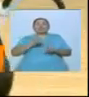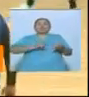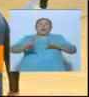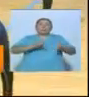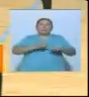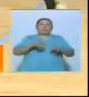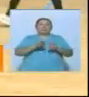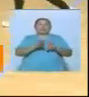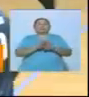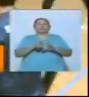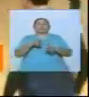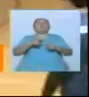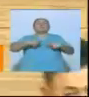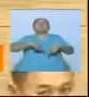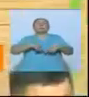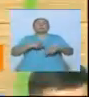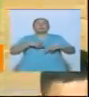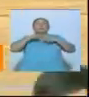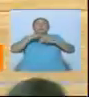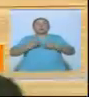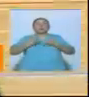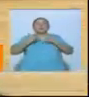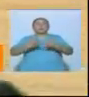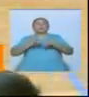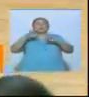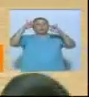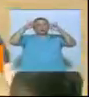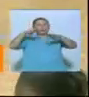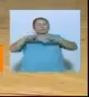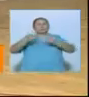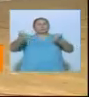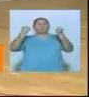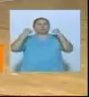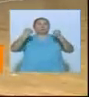регионального управления ведомства, в департаменте уделяется особое внимание популяризации спорта.